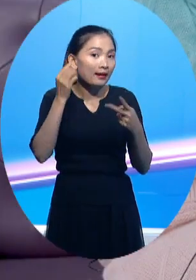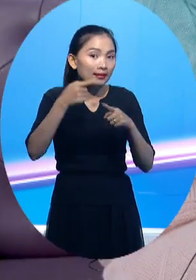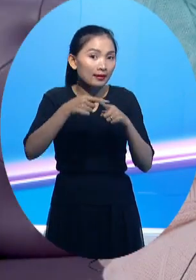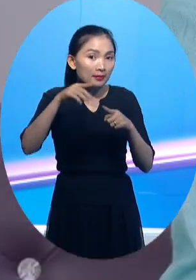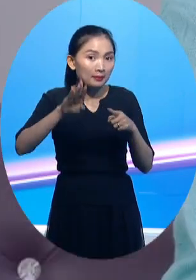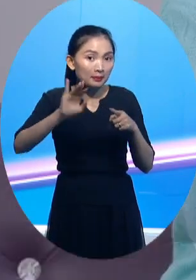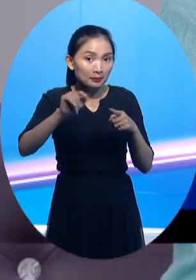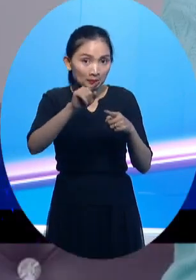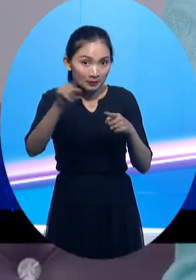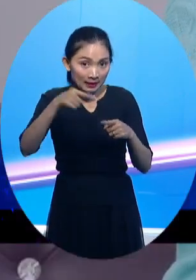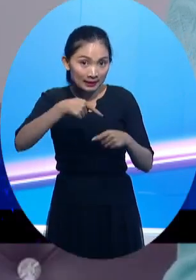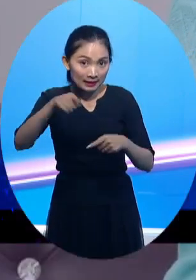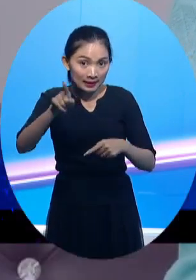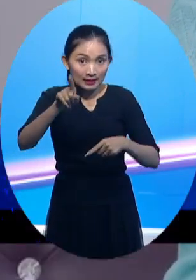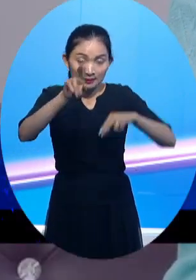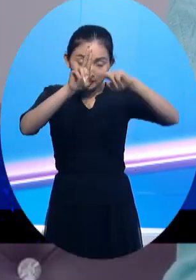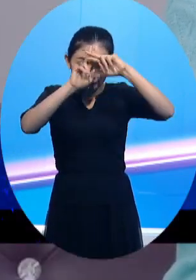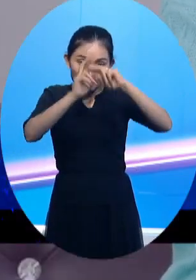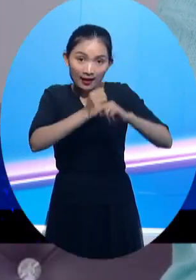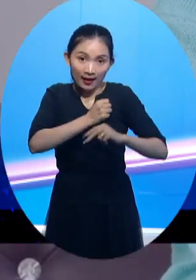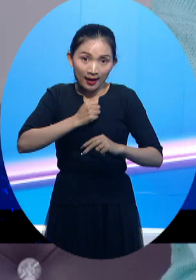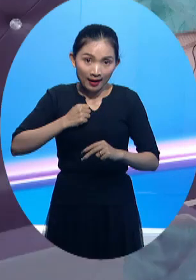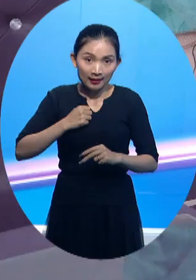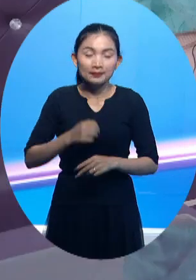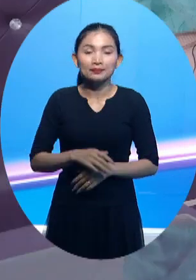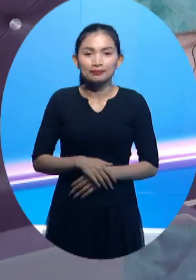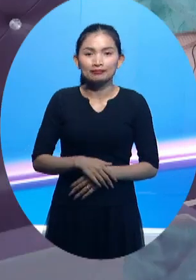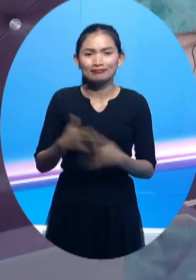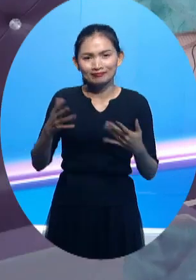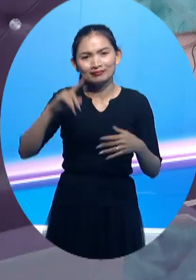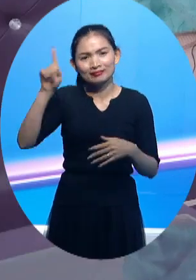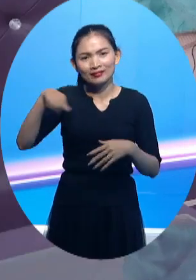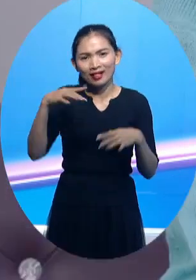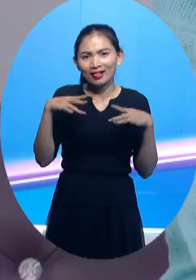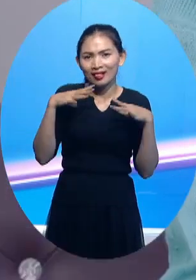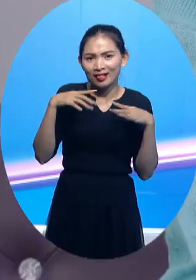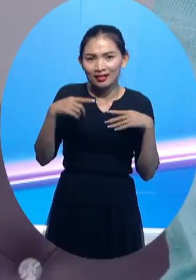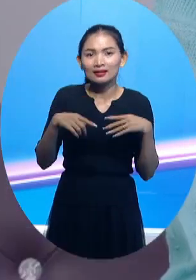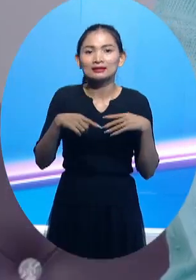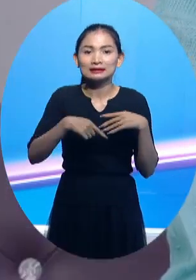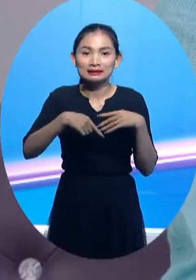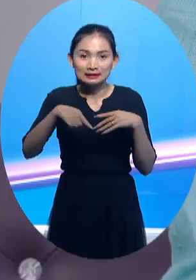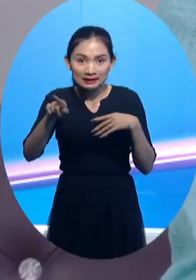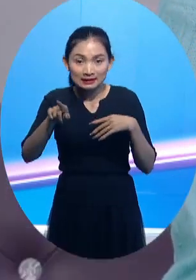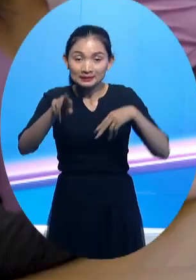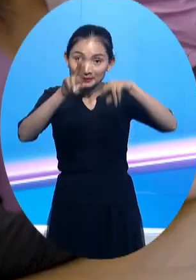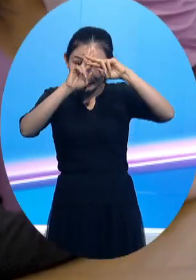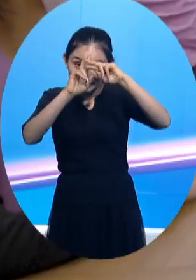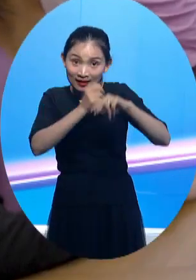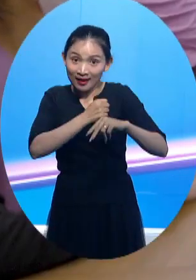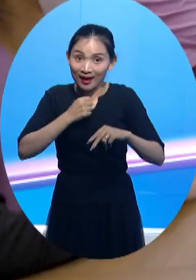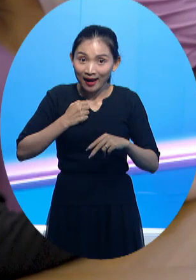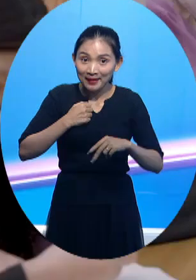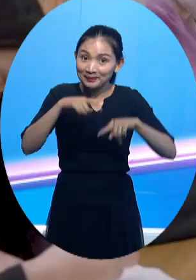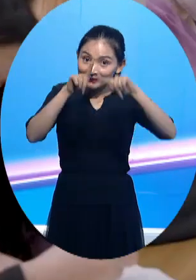mình tranh thủ ngày nghỉ thì hai vợ chồng cũng đến khám thì được anh chị và tất cả các y bác sĩ là tiếp đón rất là nhiệt tình phòng